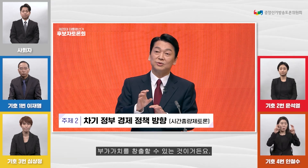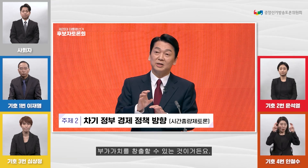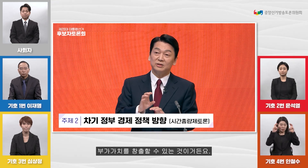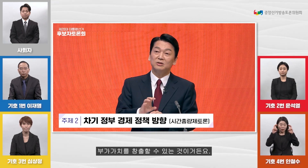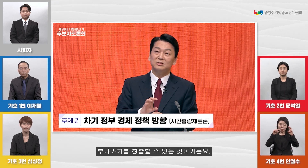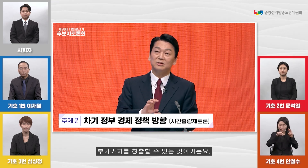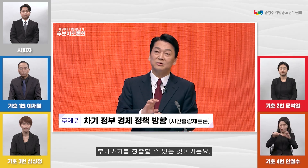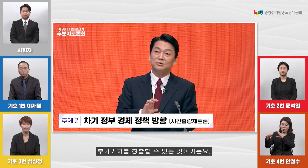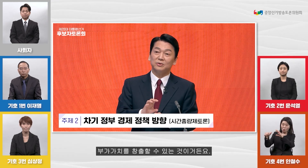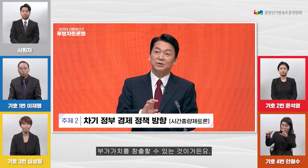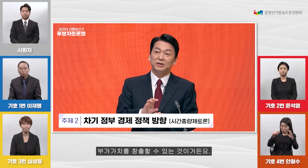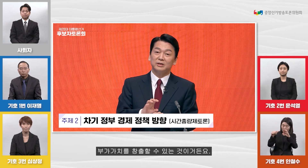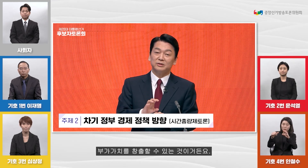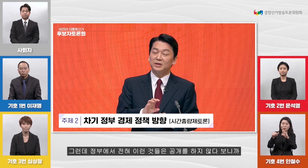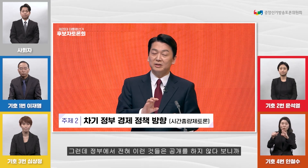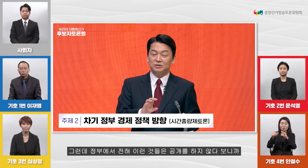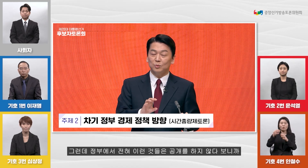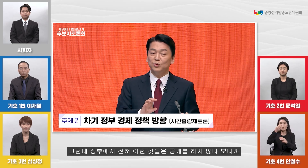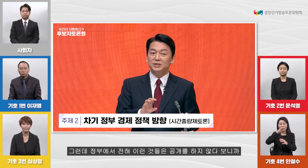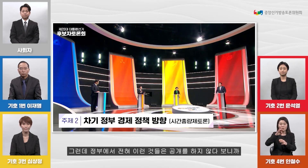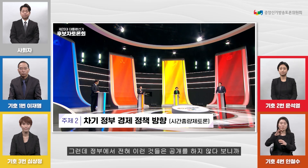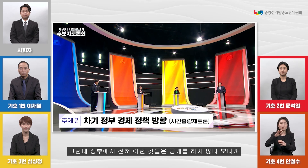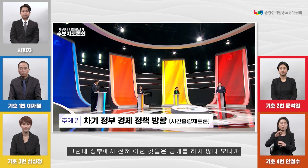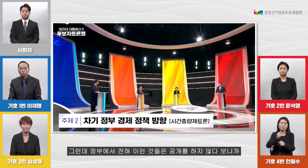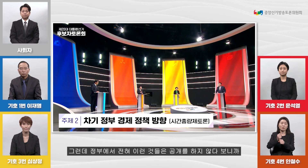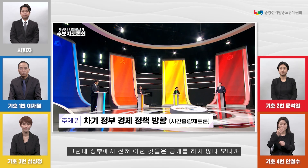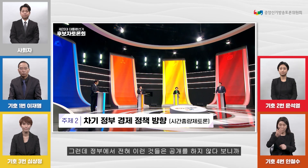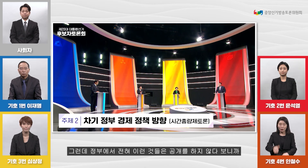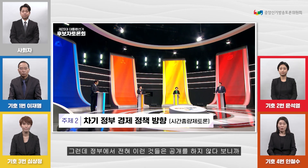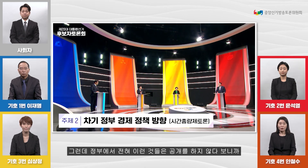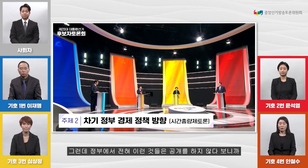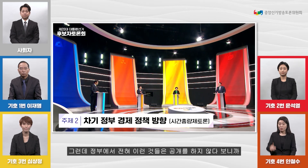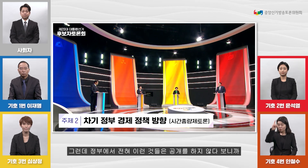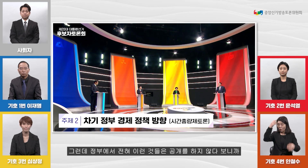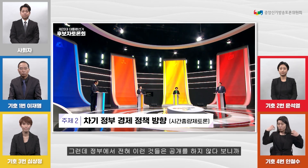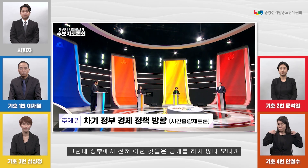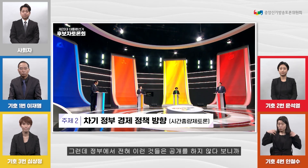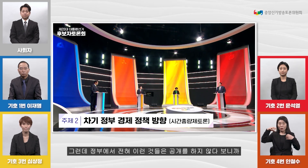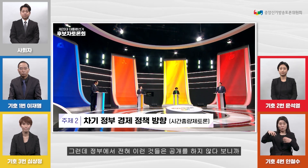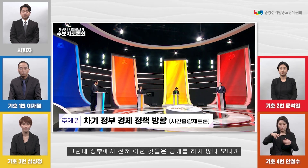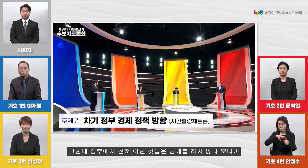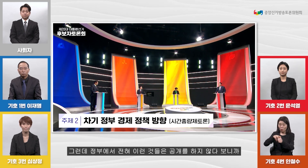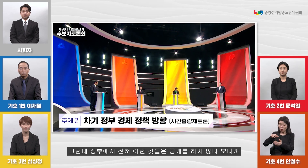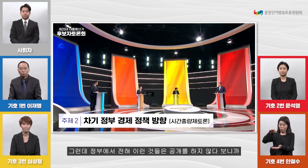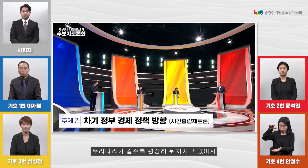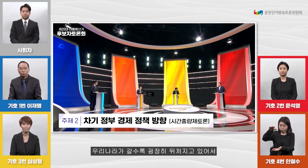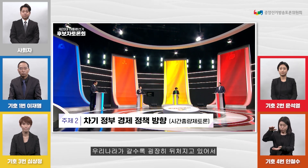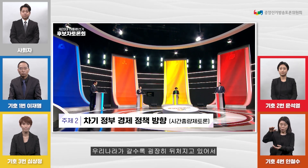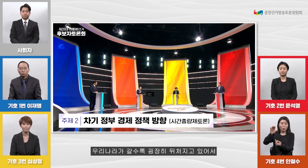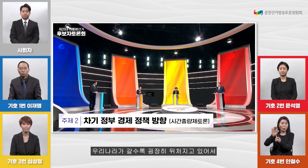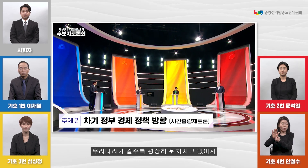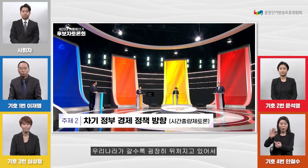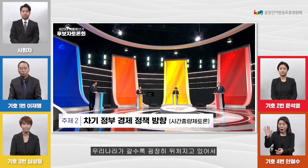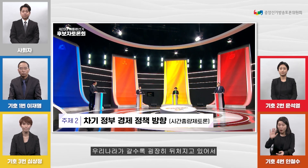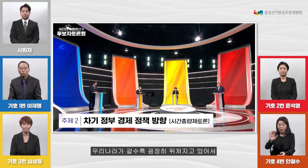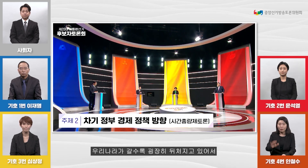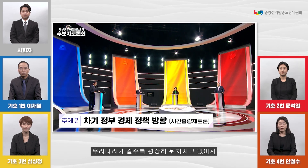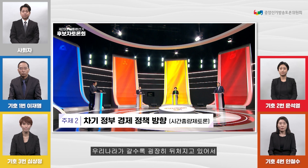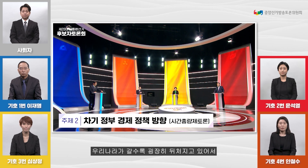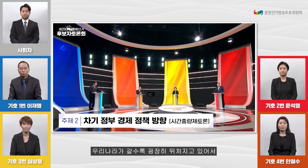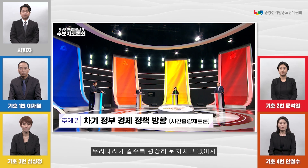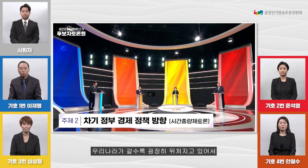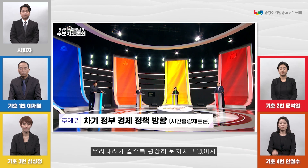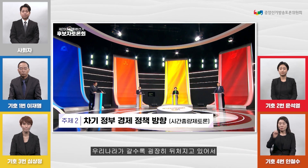창출할 수가 있는 것이거든요. 근데 정부에서 전혀 이런 것들은 공개를 하지 않다 보니까 우리나라가 갈수록